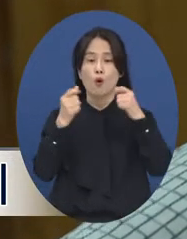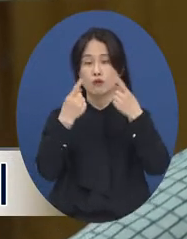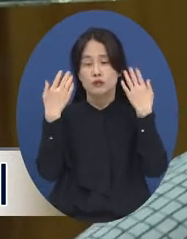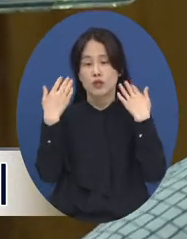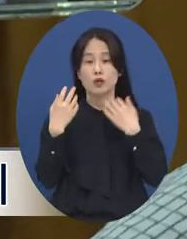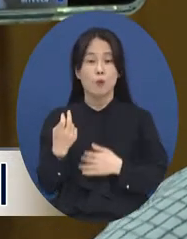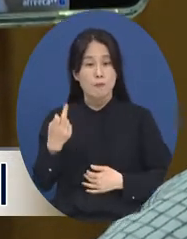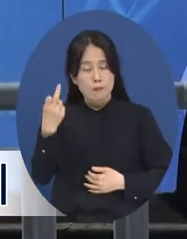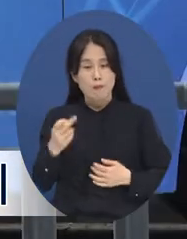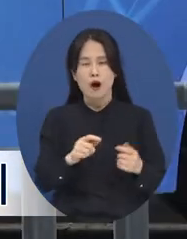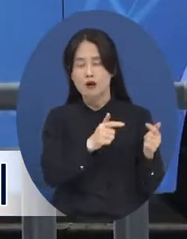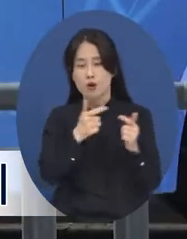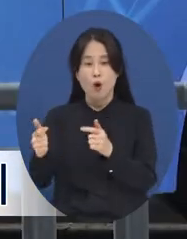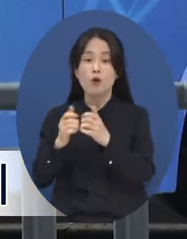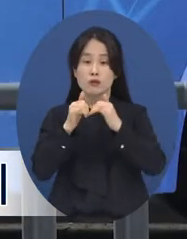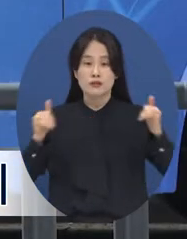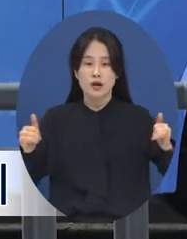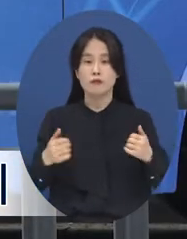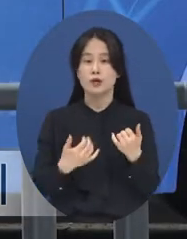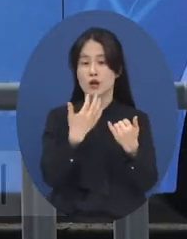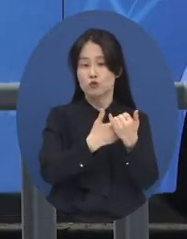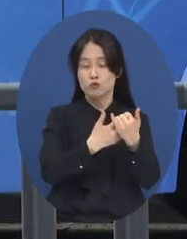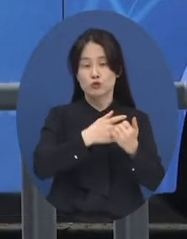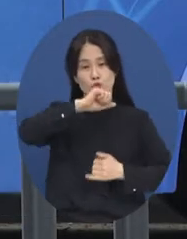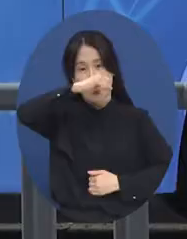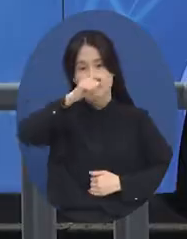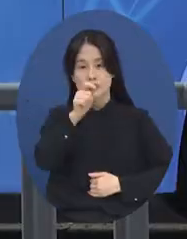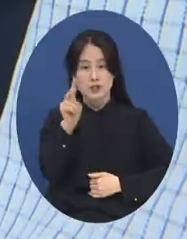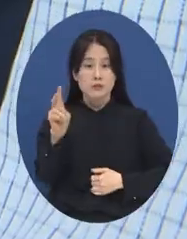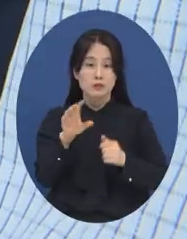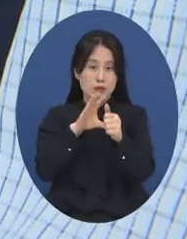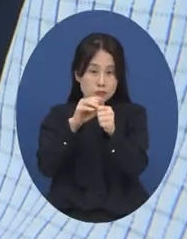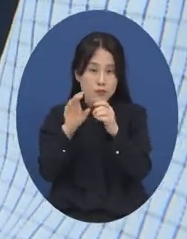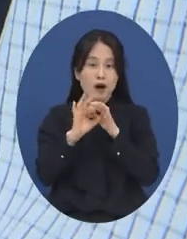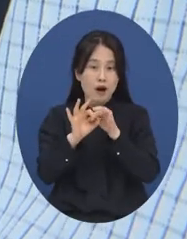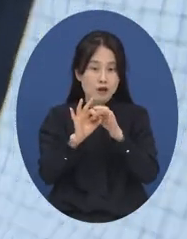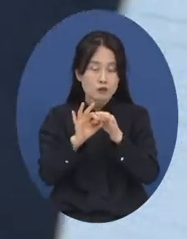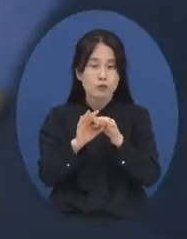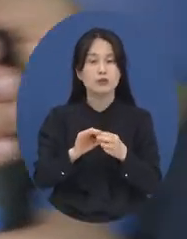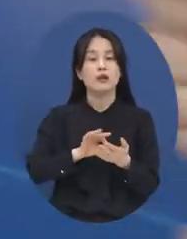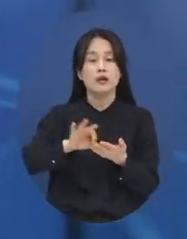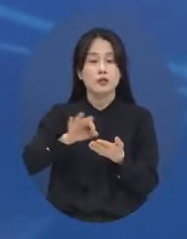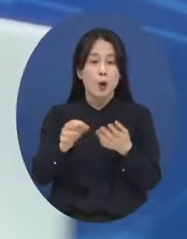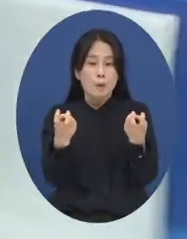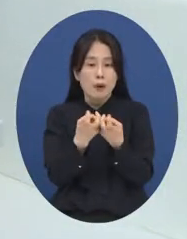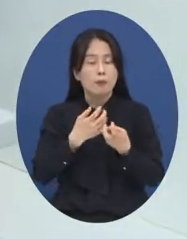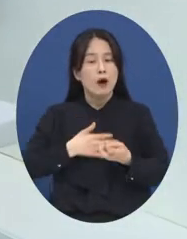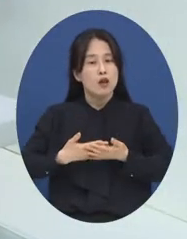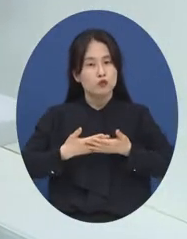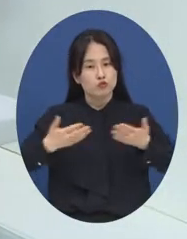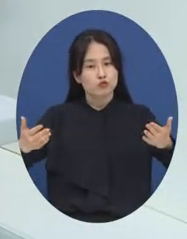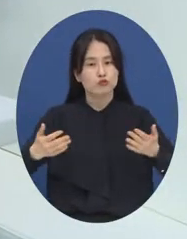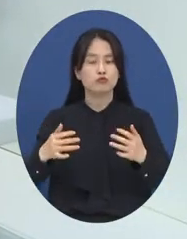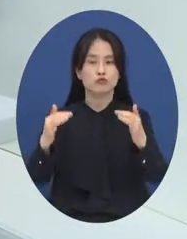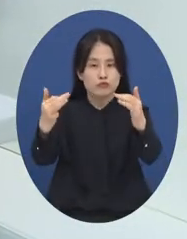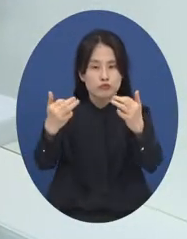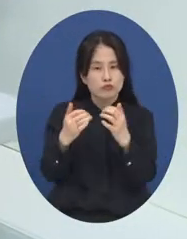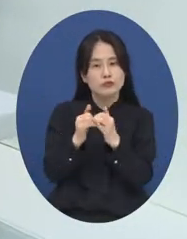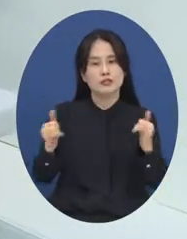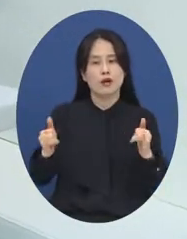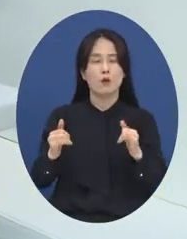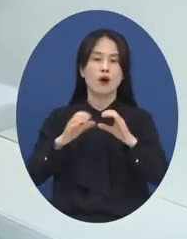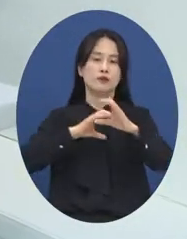유명 방송인들이 유튜브와 아프리카 TV 방송을 통해 재난 기본소득 사용 방법 등을 알리며 시청자들과